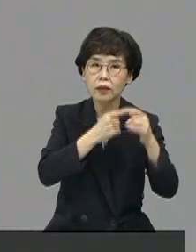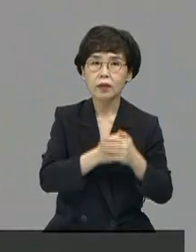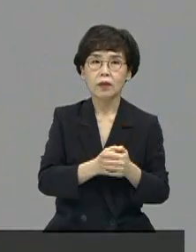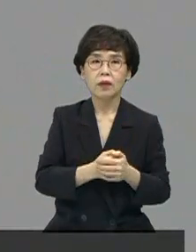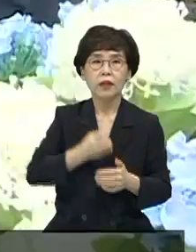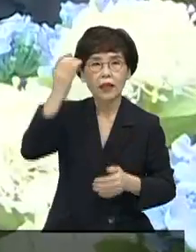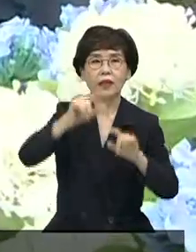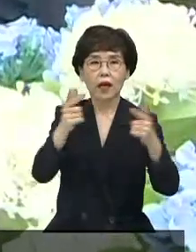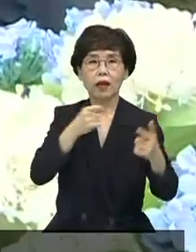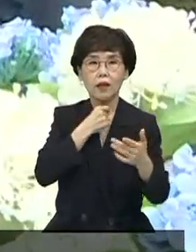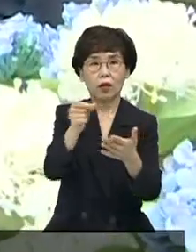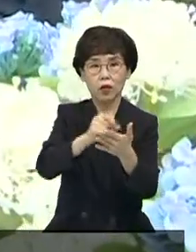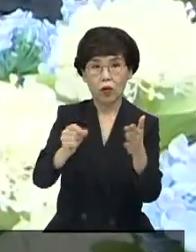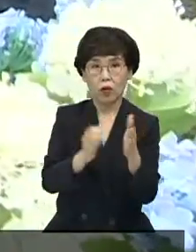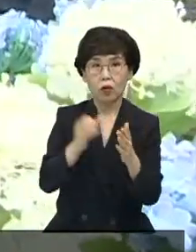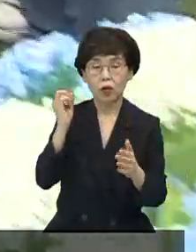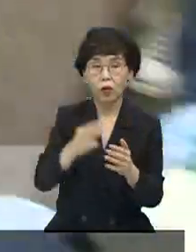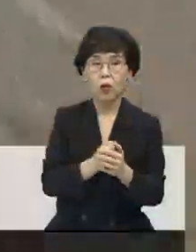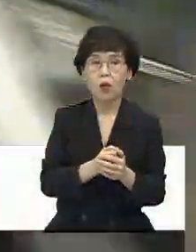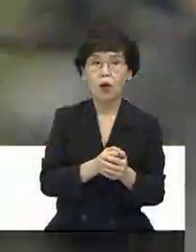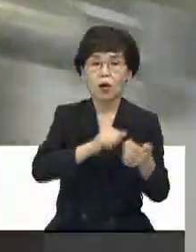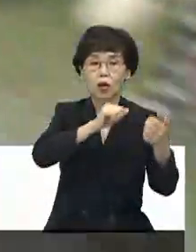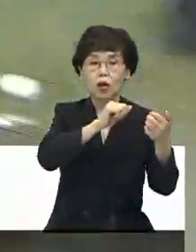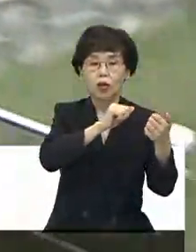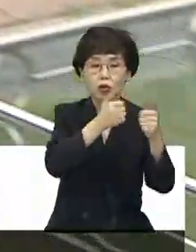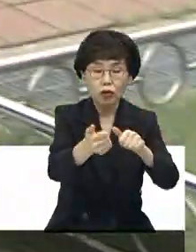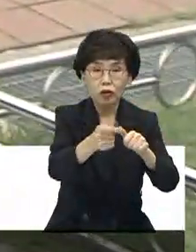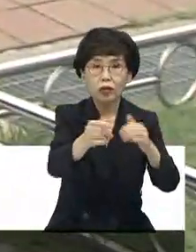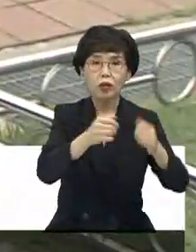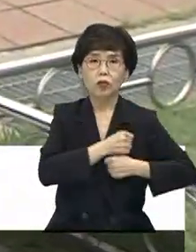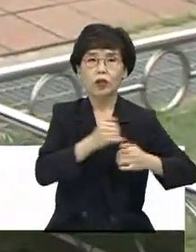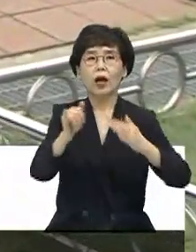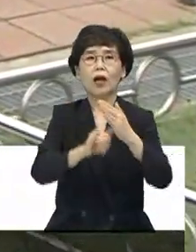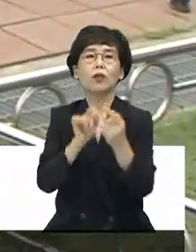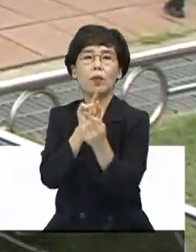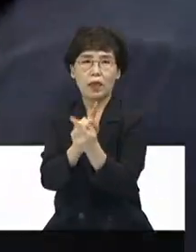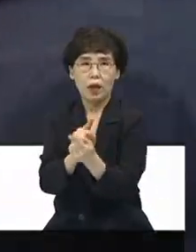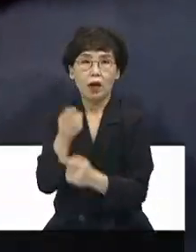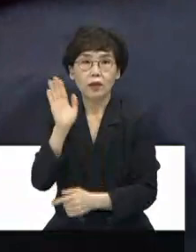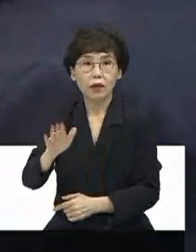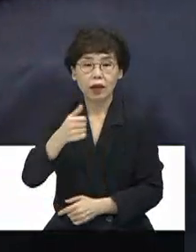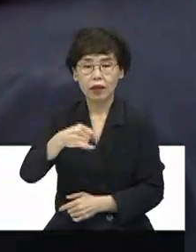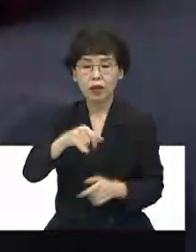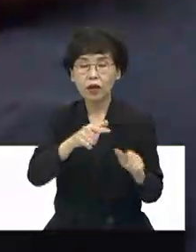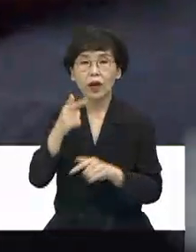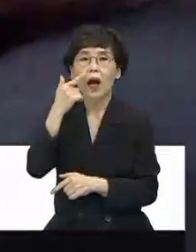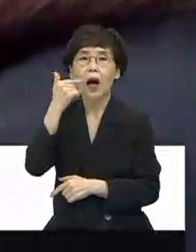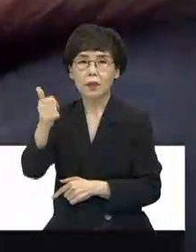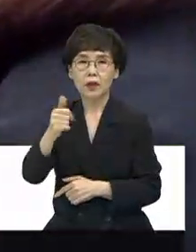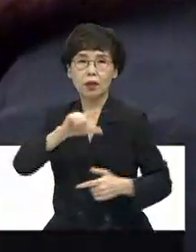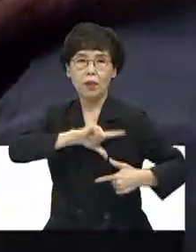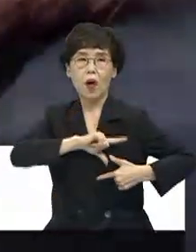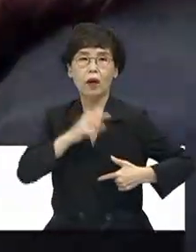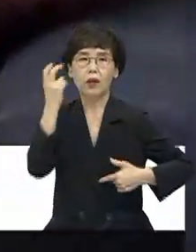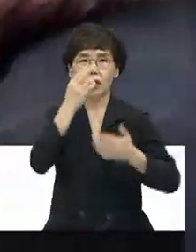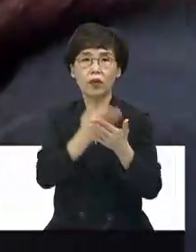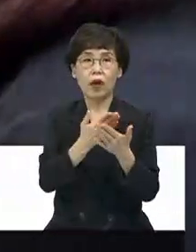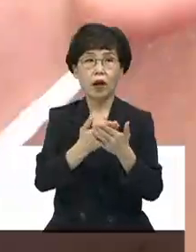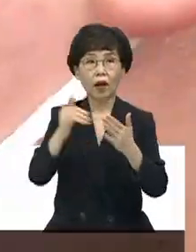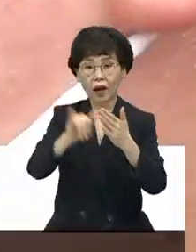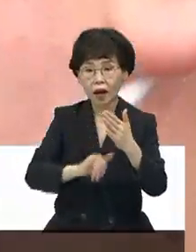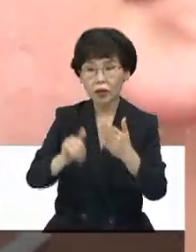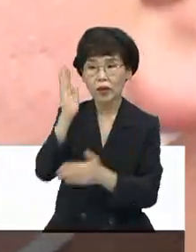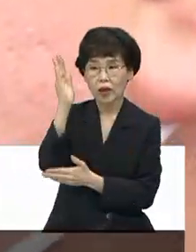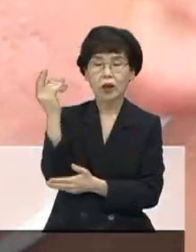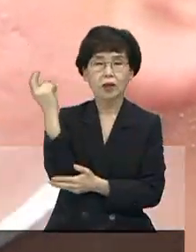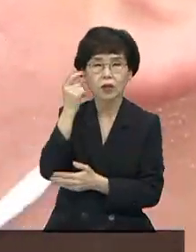썼습니다. 또 천안함 희생장병 유족과도 직접 만났는데 아이들 아버지의 명예를 지켜달라는 유족의 말을